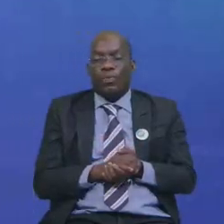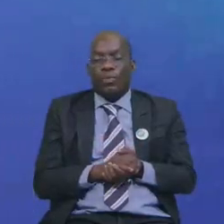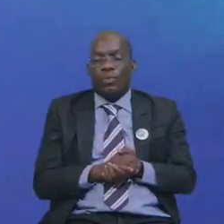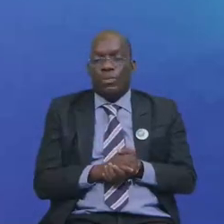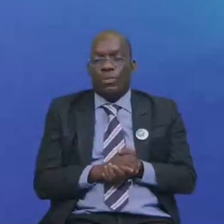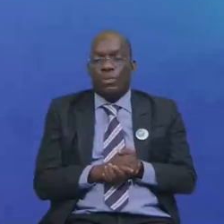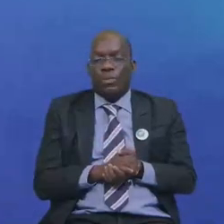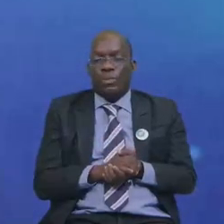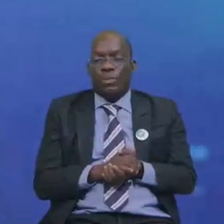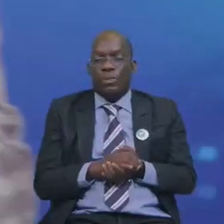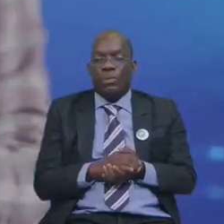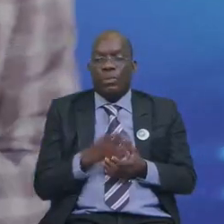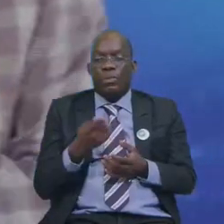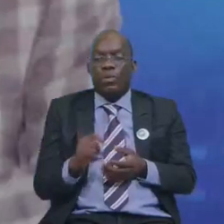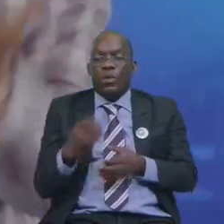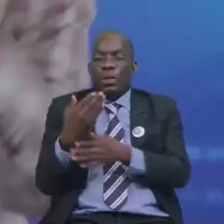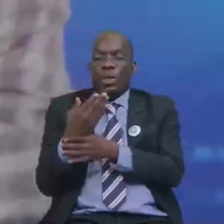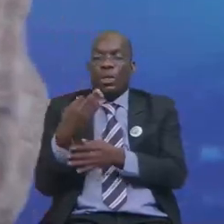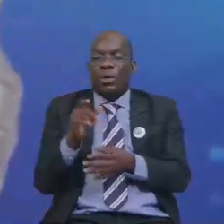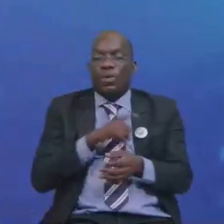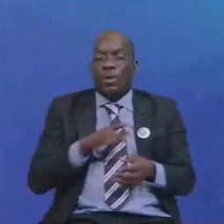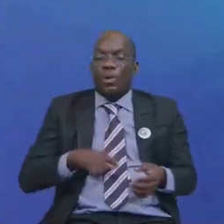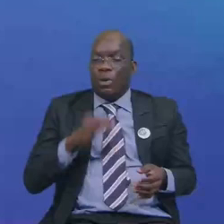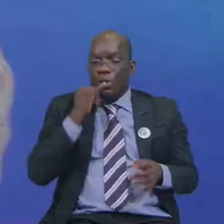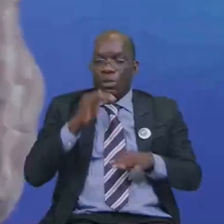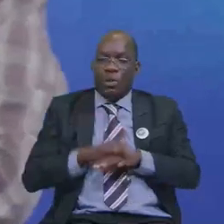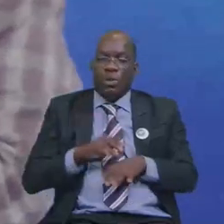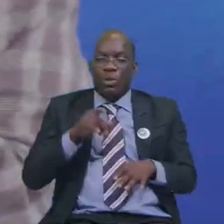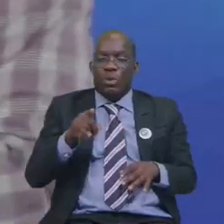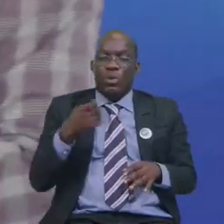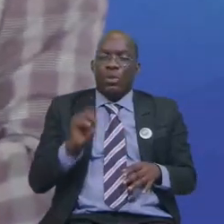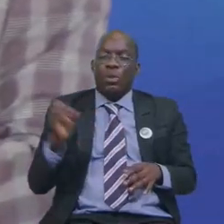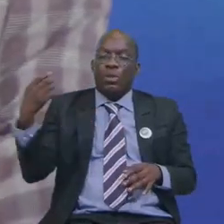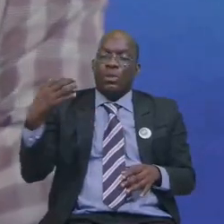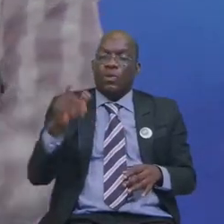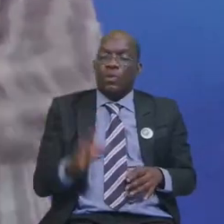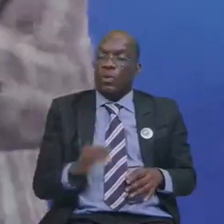la main du Seigneur sur vous la grâce de Dieu est disponible pour vous